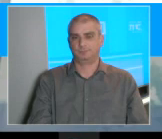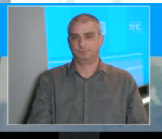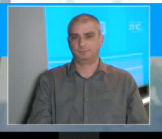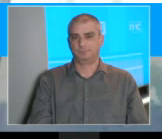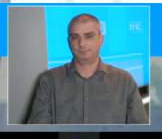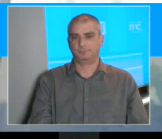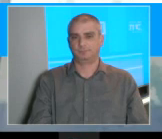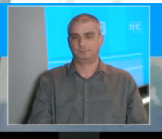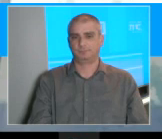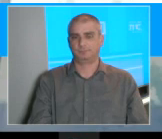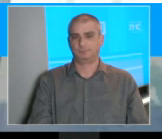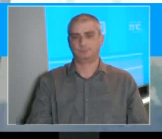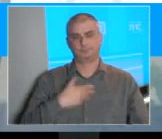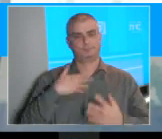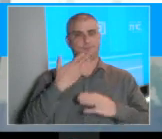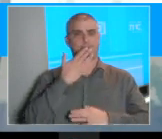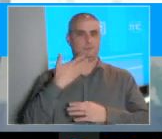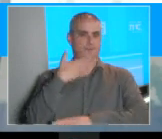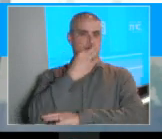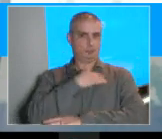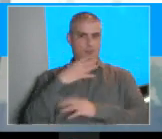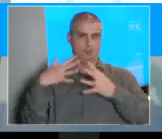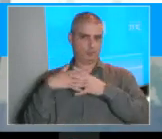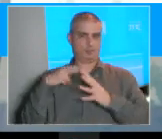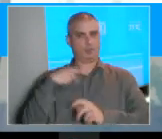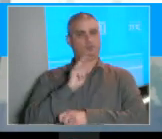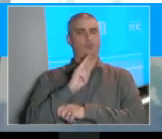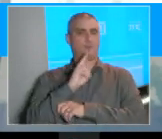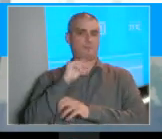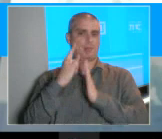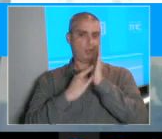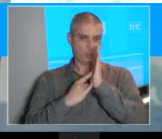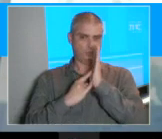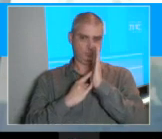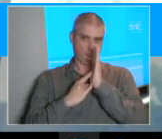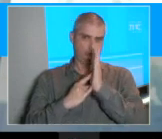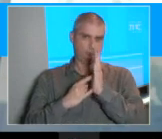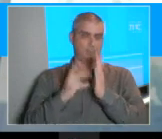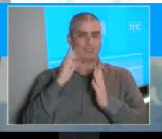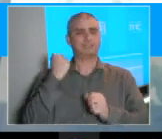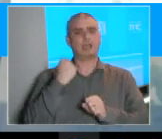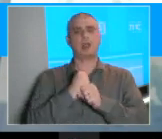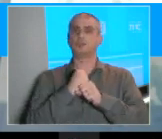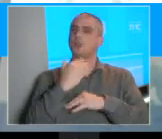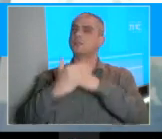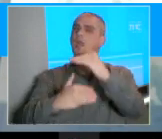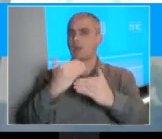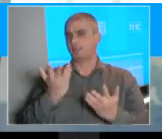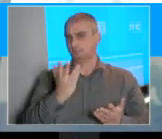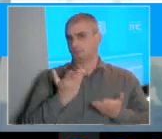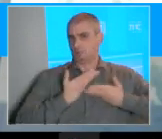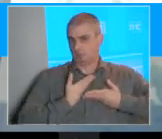כמדינת חוק ששומרת על החוק אצלנו בארצות הברית, היו תהליכים שהיו צריכים להתבצע